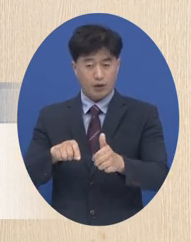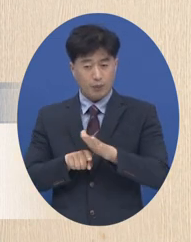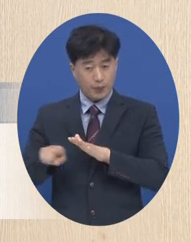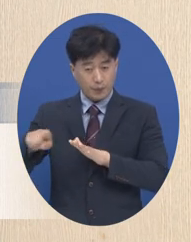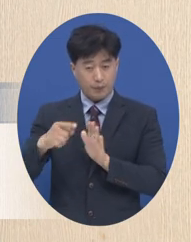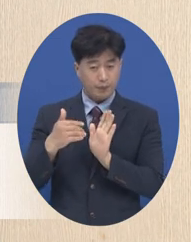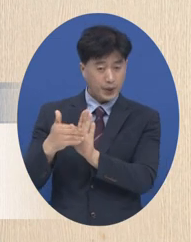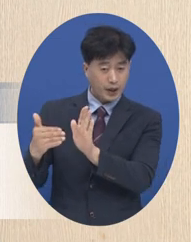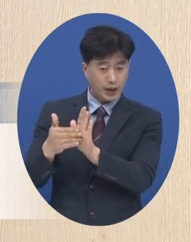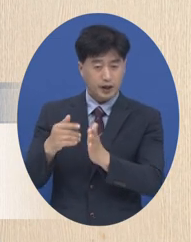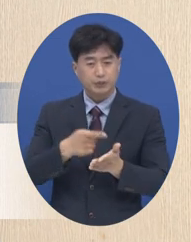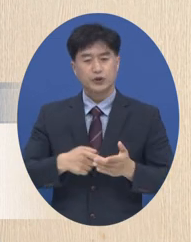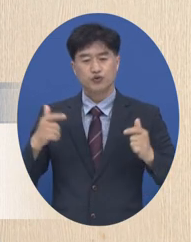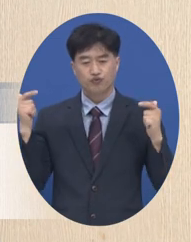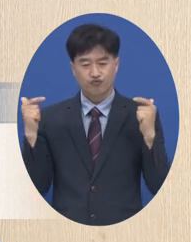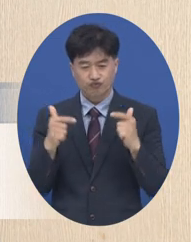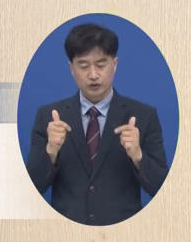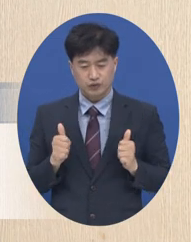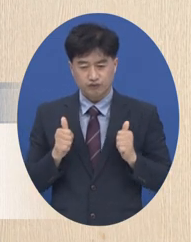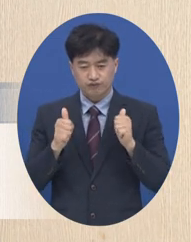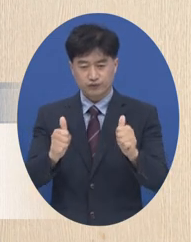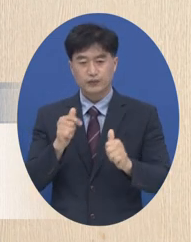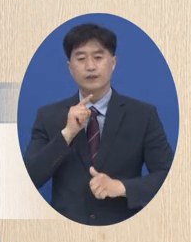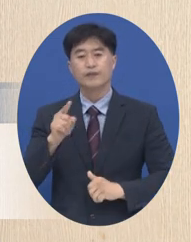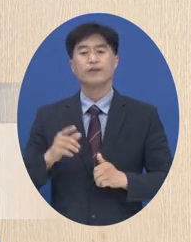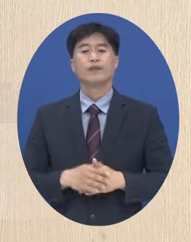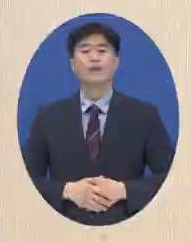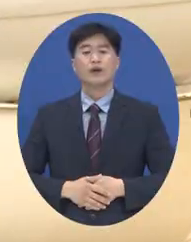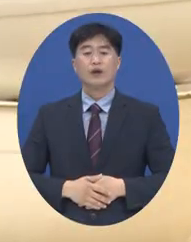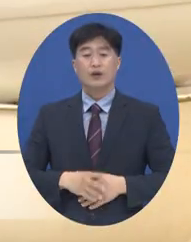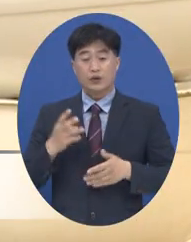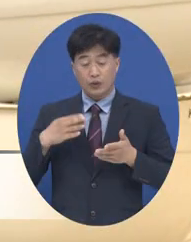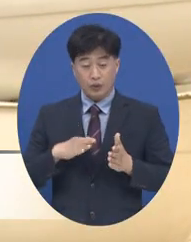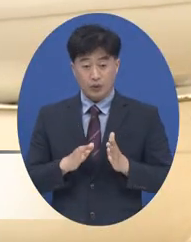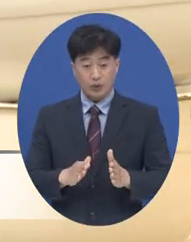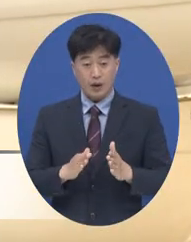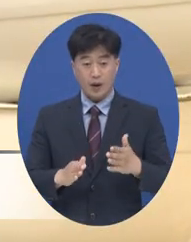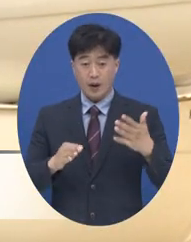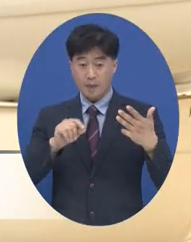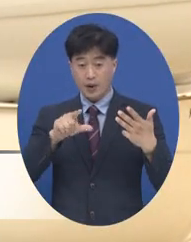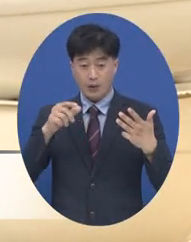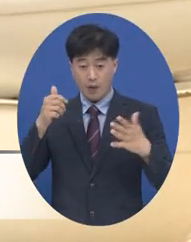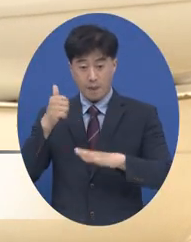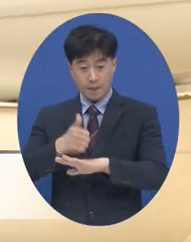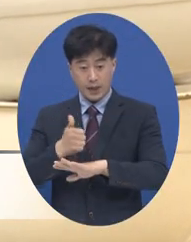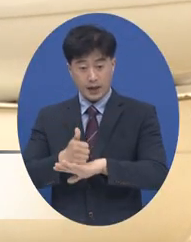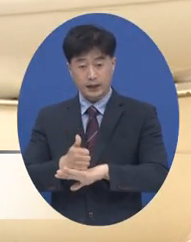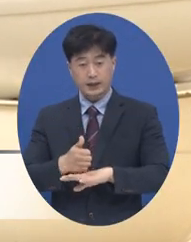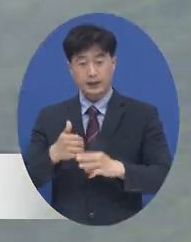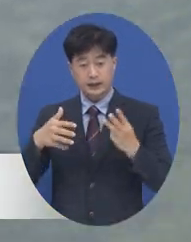친환경적이고 선제적인 방제로 피해를 최소화하는 데 최선을 다하겠습니다. 경기도는 8월